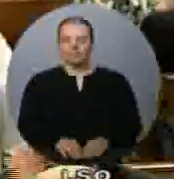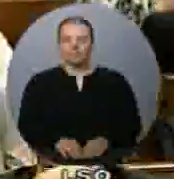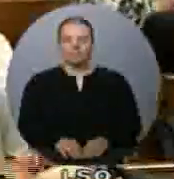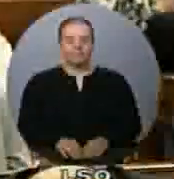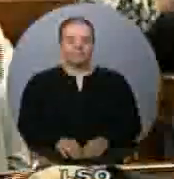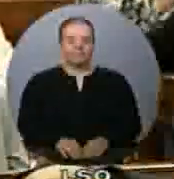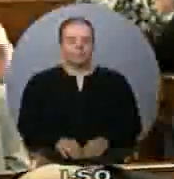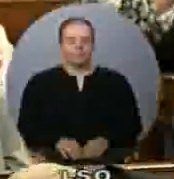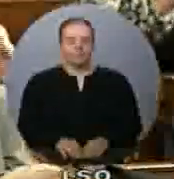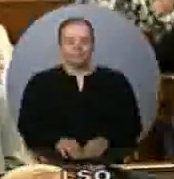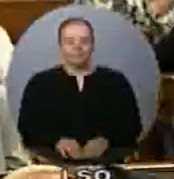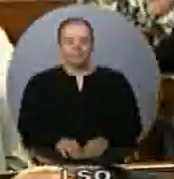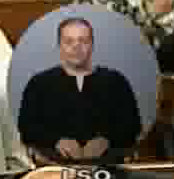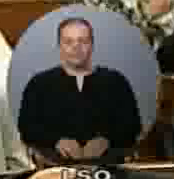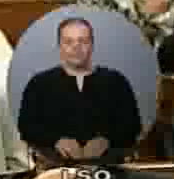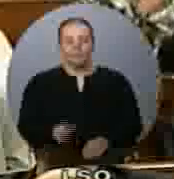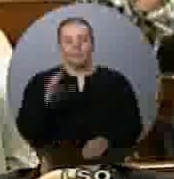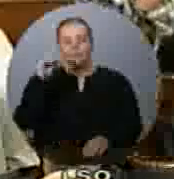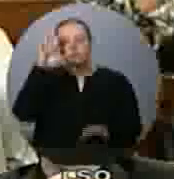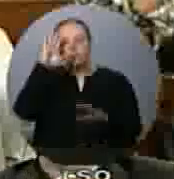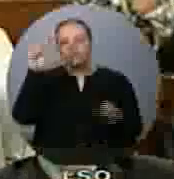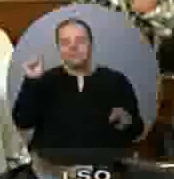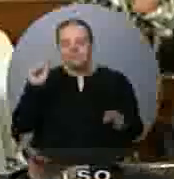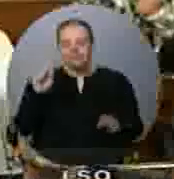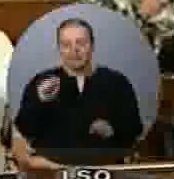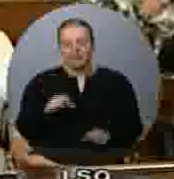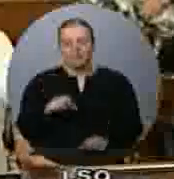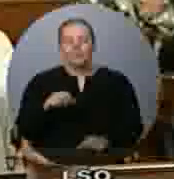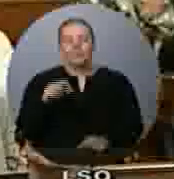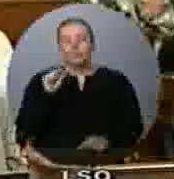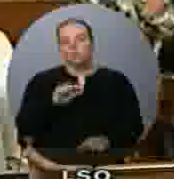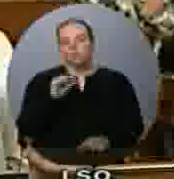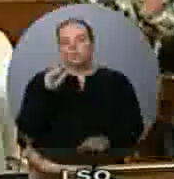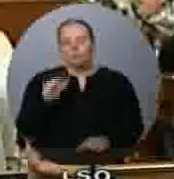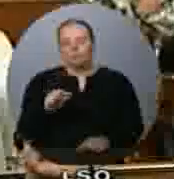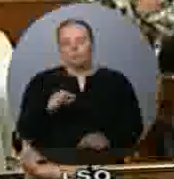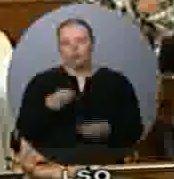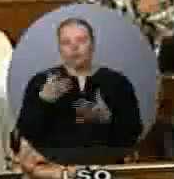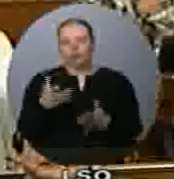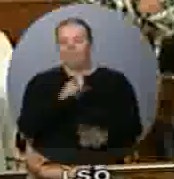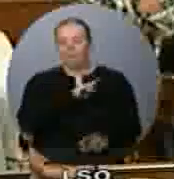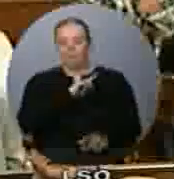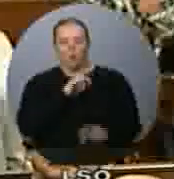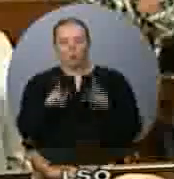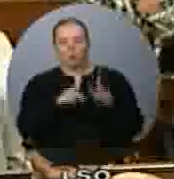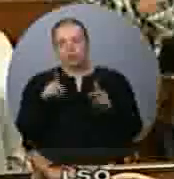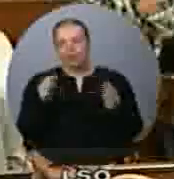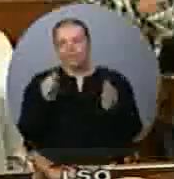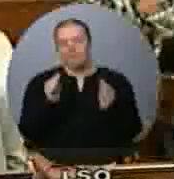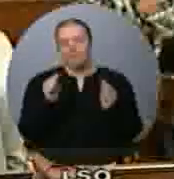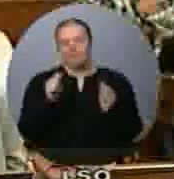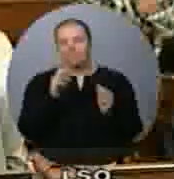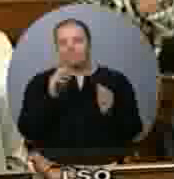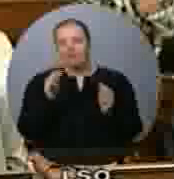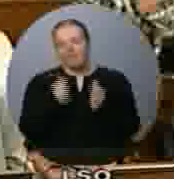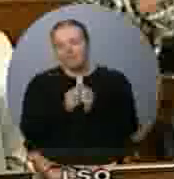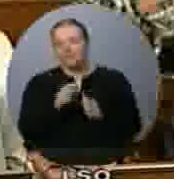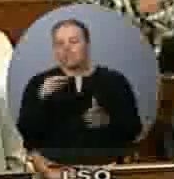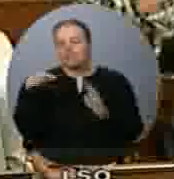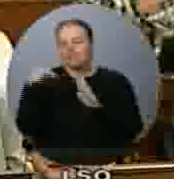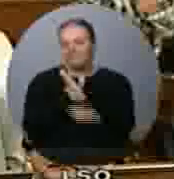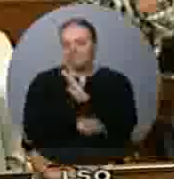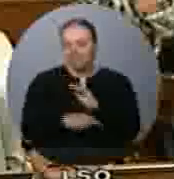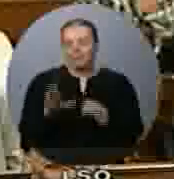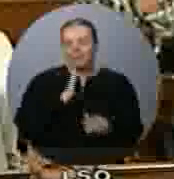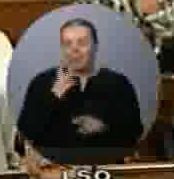Monsieur le Président, le gouvernement va faire peur aux gens avec la question du déficit. Mais il y a